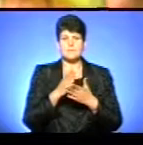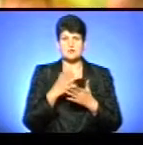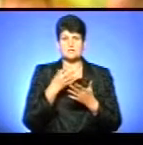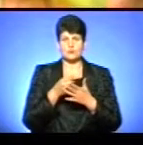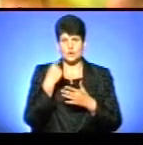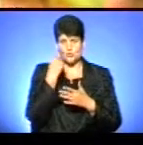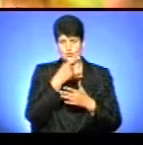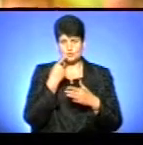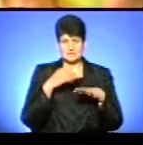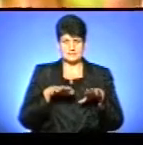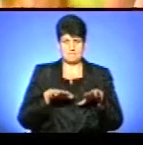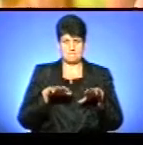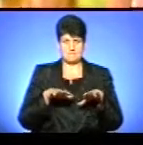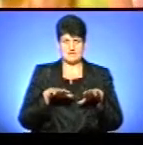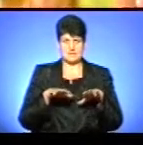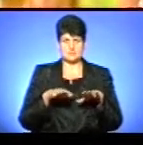особисте персональне місце